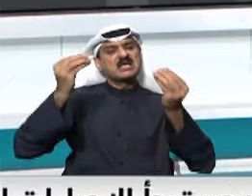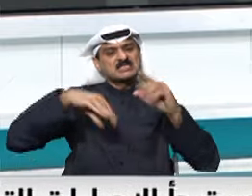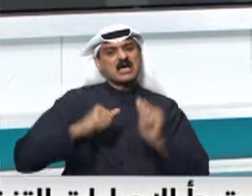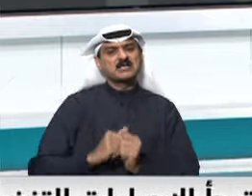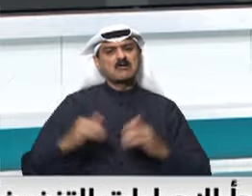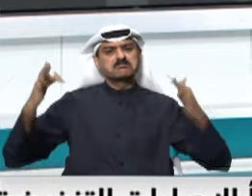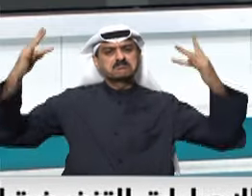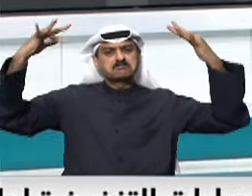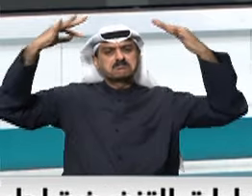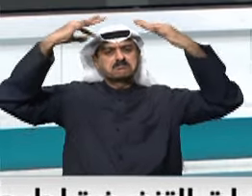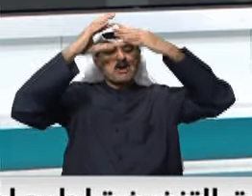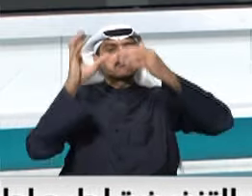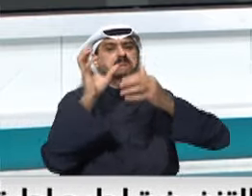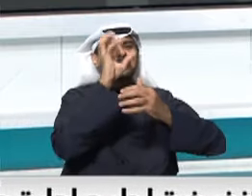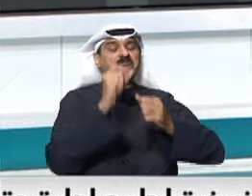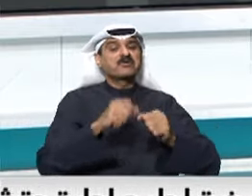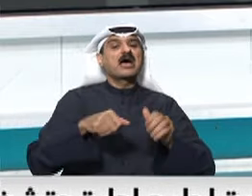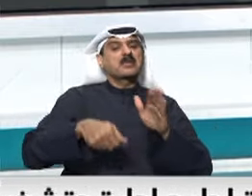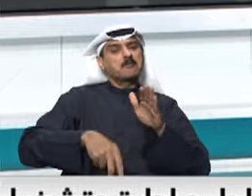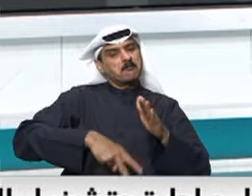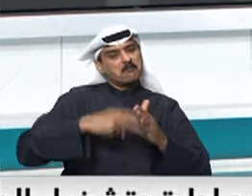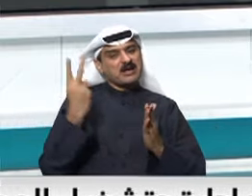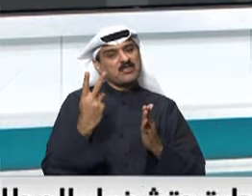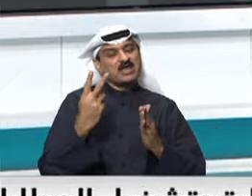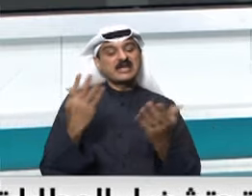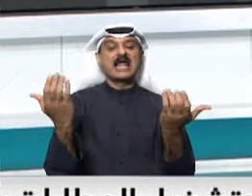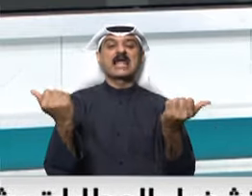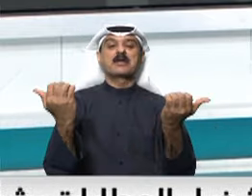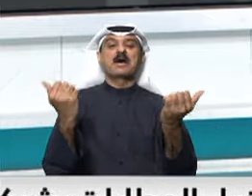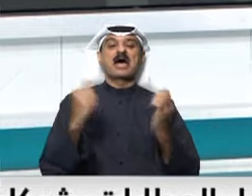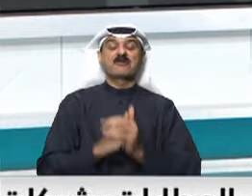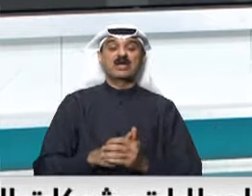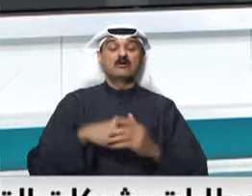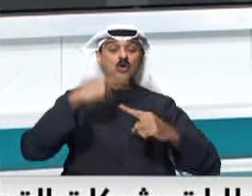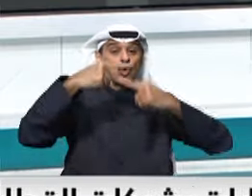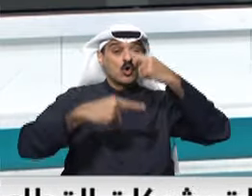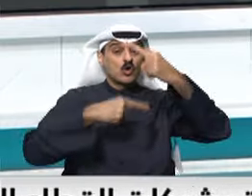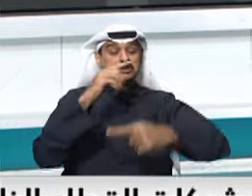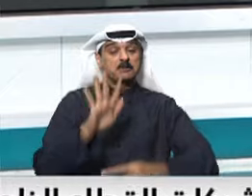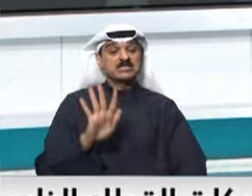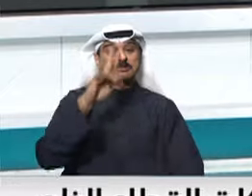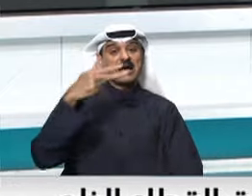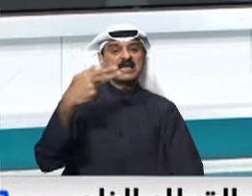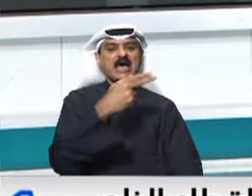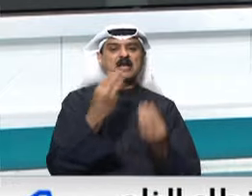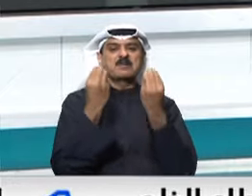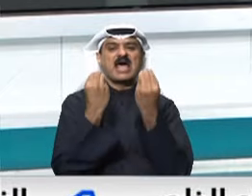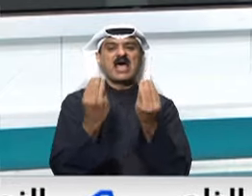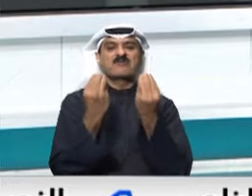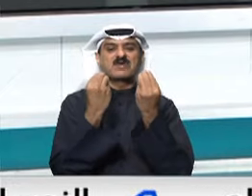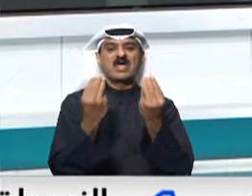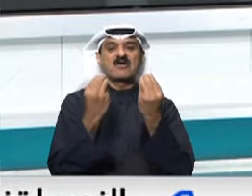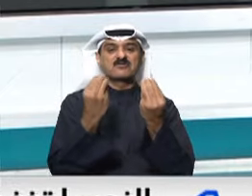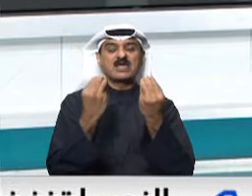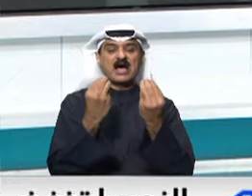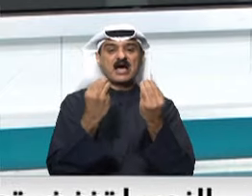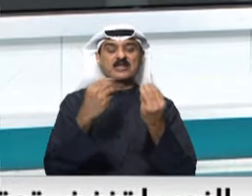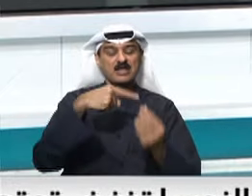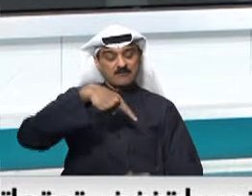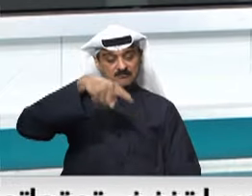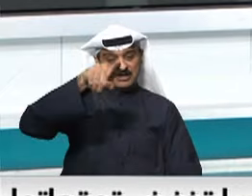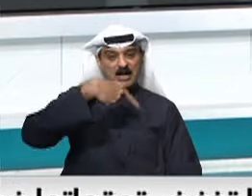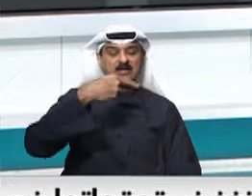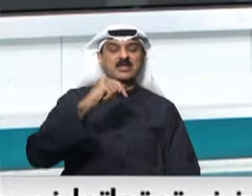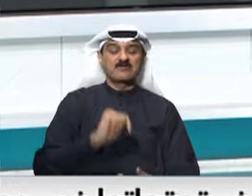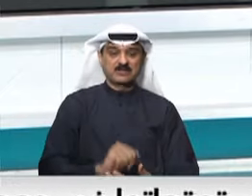السحب يعود مجددا ابتداء من يوم الاربعاء ويستمر ويانا لعده ايام مع هواء شمالي غربي خفيف الى معتدل السرعه خلال الايام